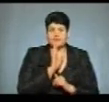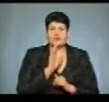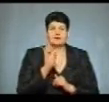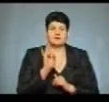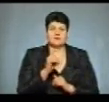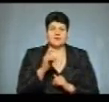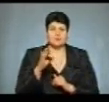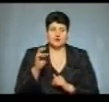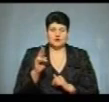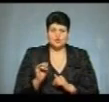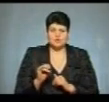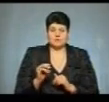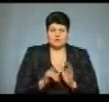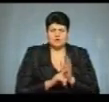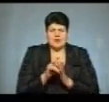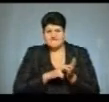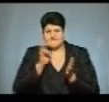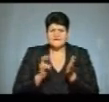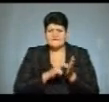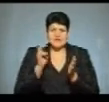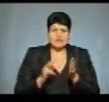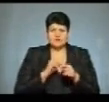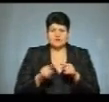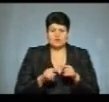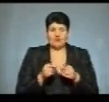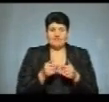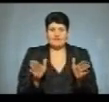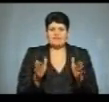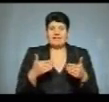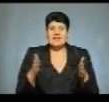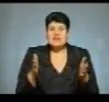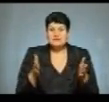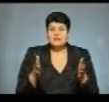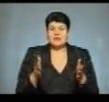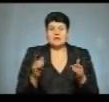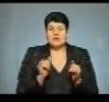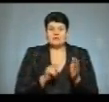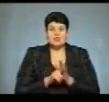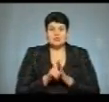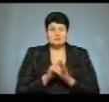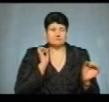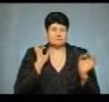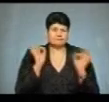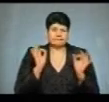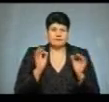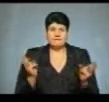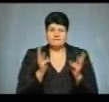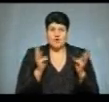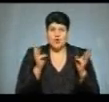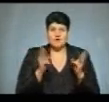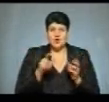Храпцьо. Ми почали вискакувати, скоро відкрив двері, тому що почало сильно стріляти, почав вогонь, і